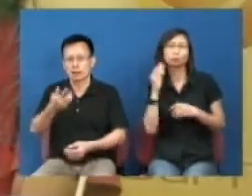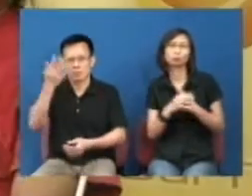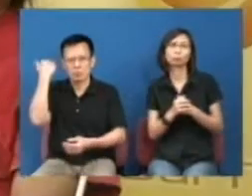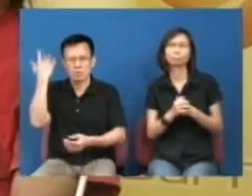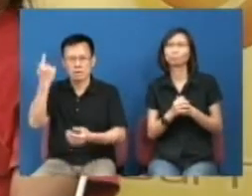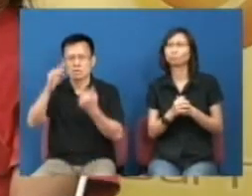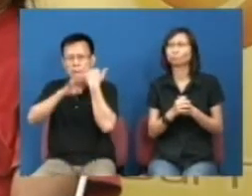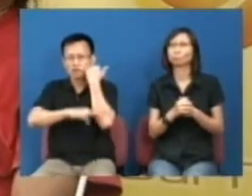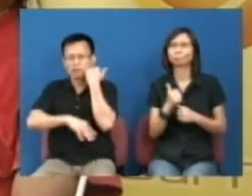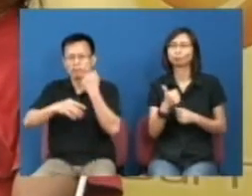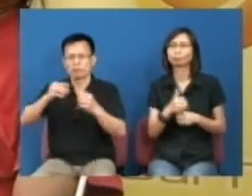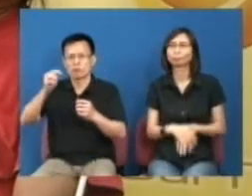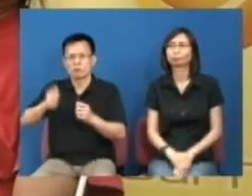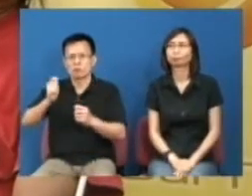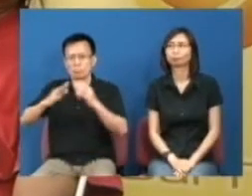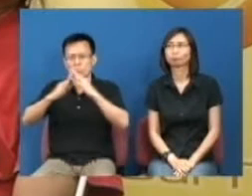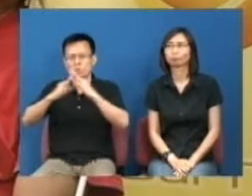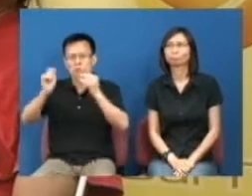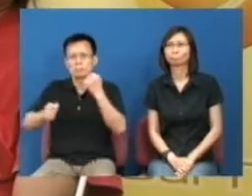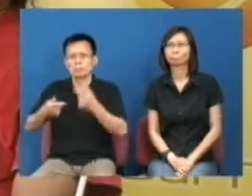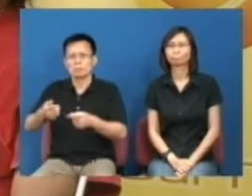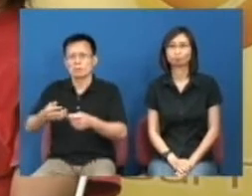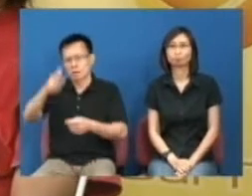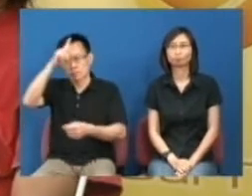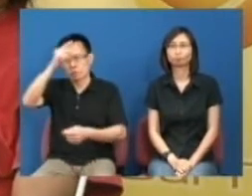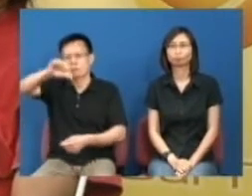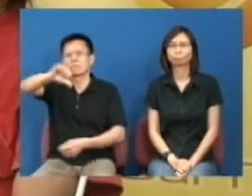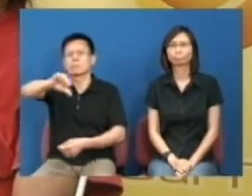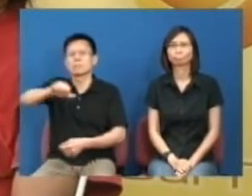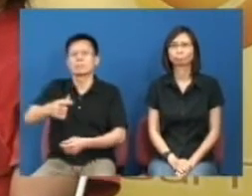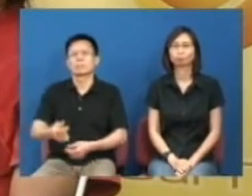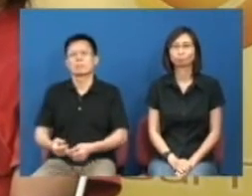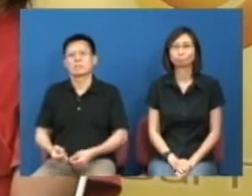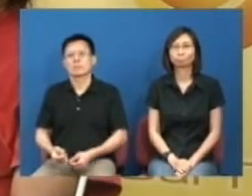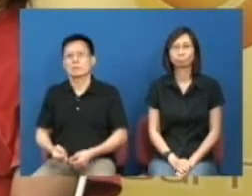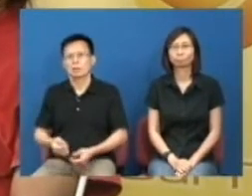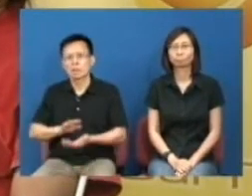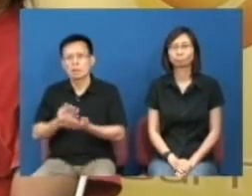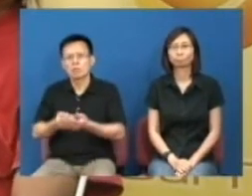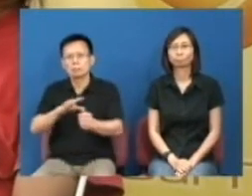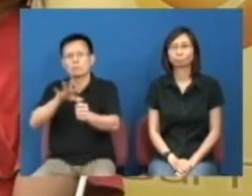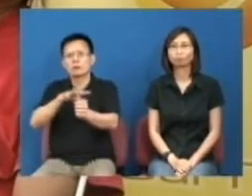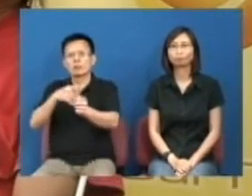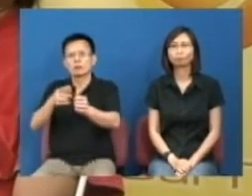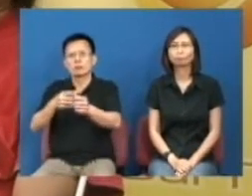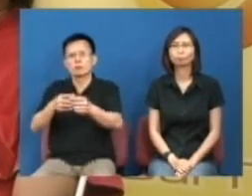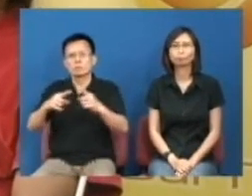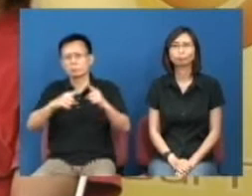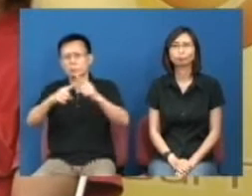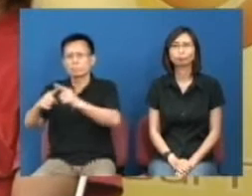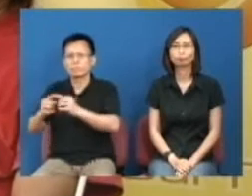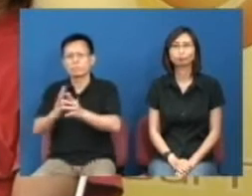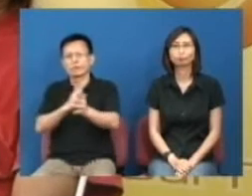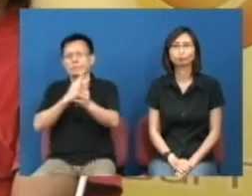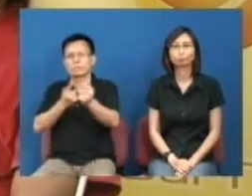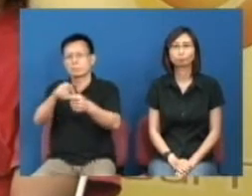約，輸咗㗎啦，政府。嗱，咁當然你話擾亂公共秩序任你噏嘅啫，係嘛？咁